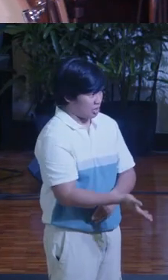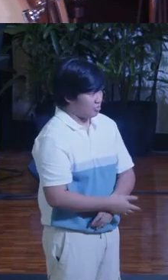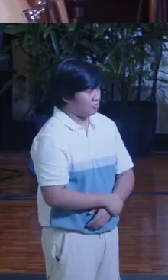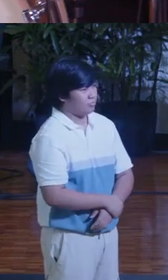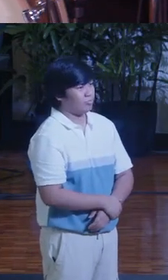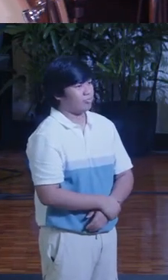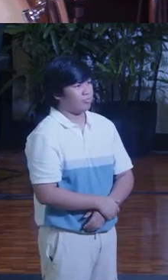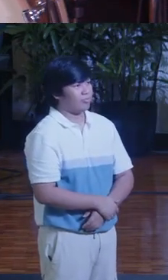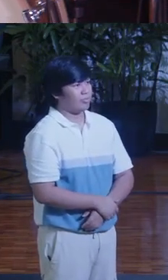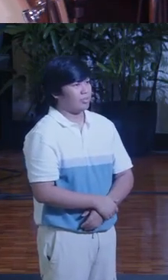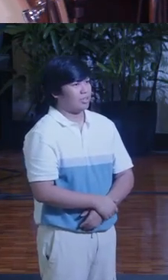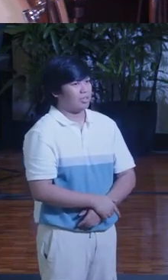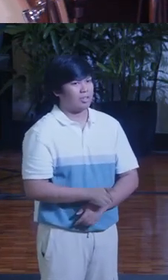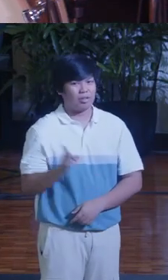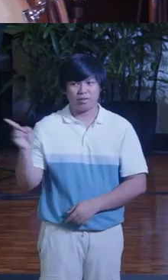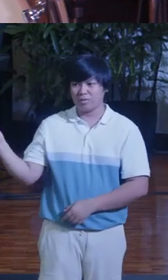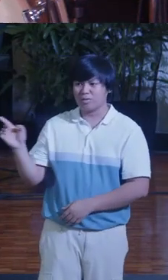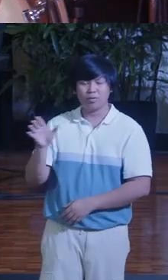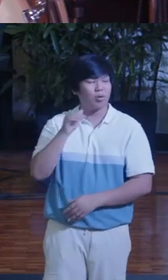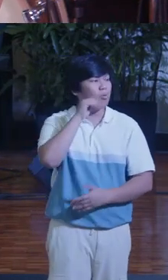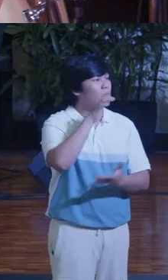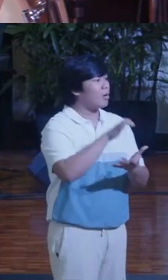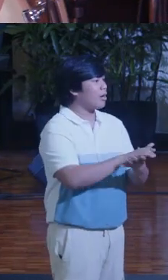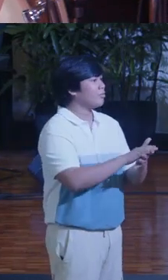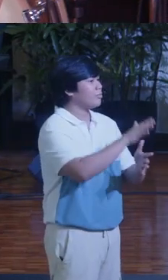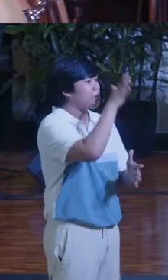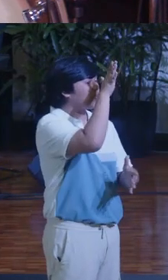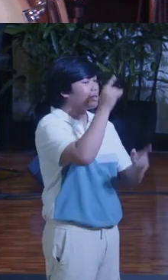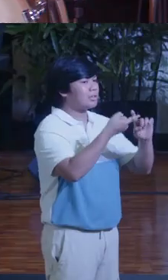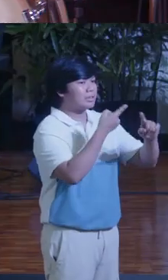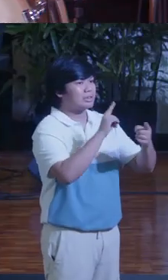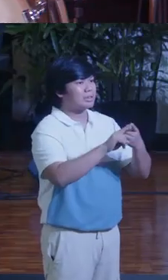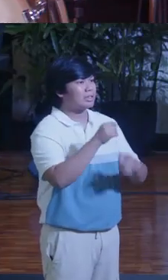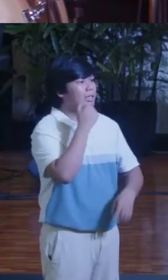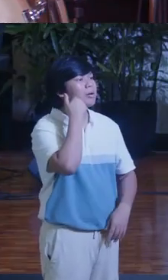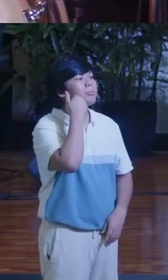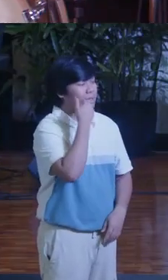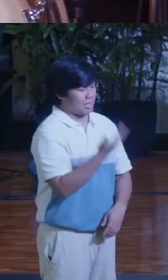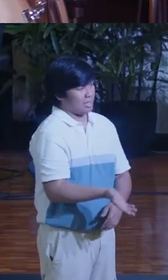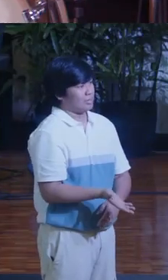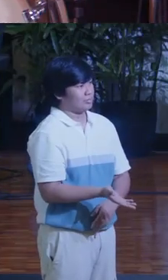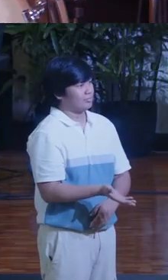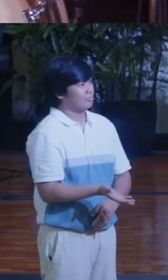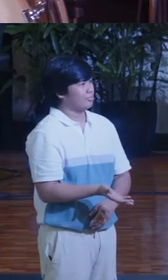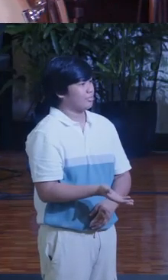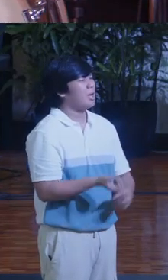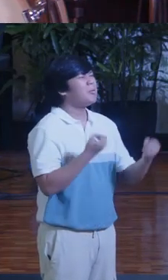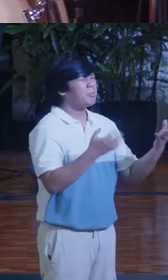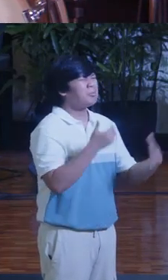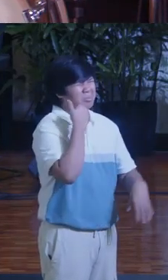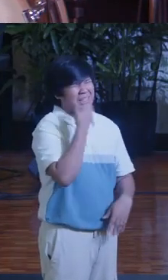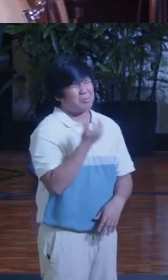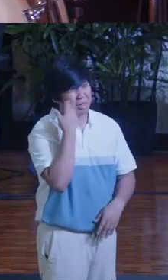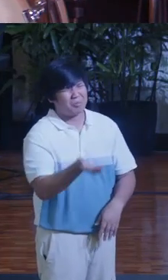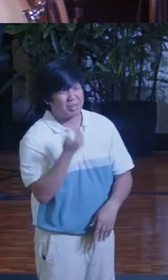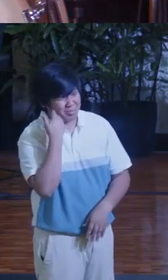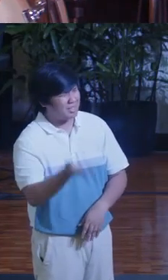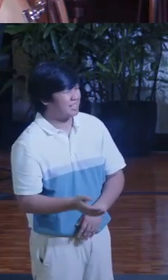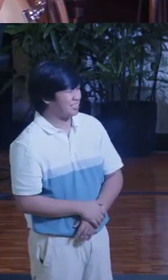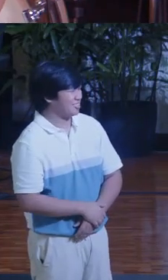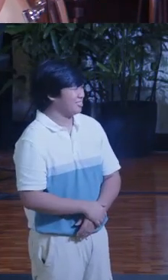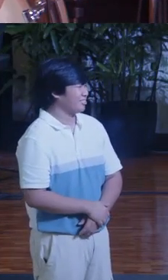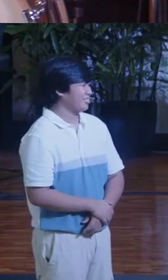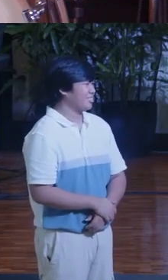tatay ng kaibigan ni Bebet, si Tito Rene Cristobal, kilala yan ng mga